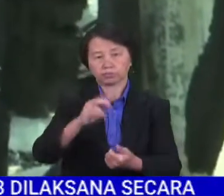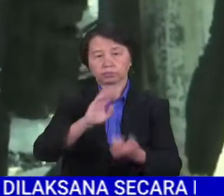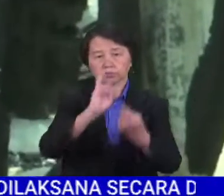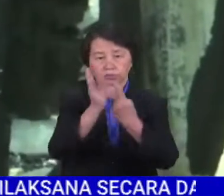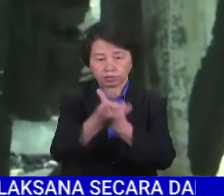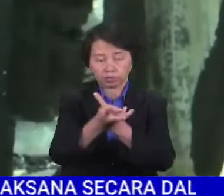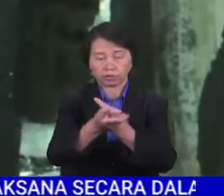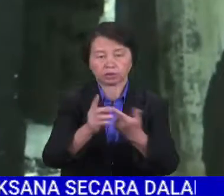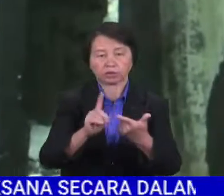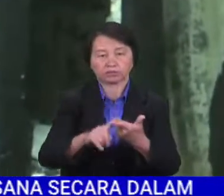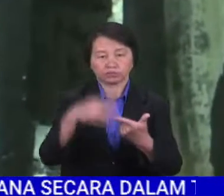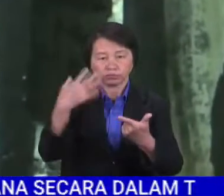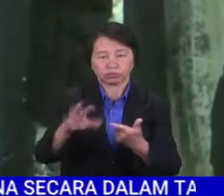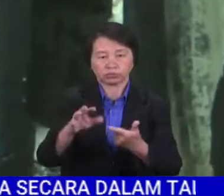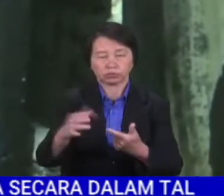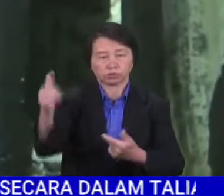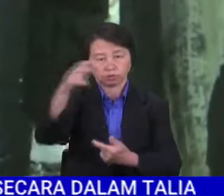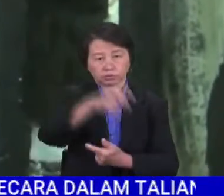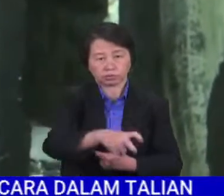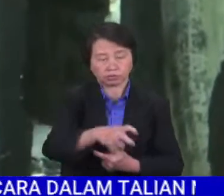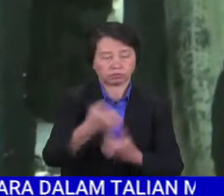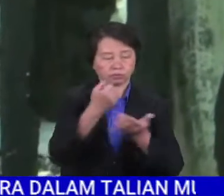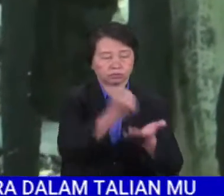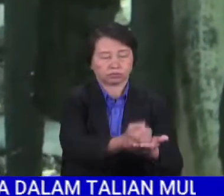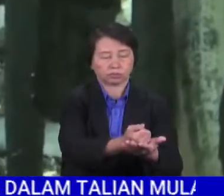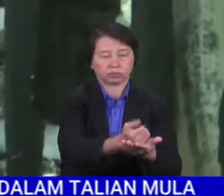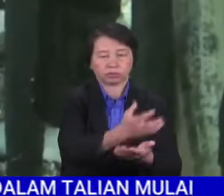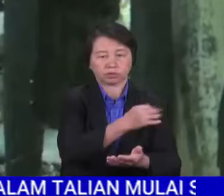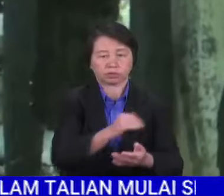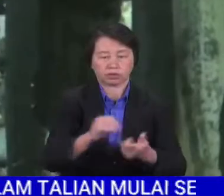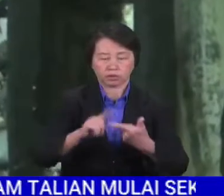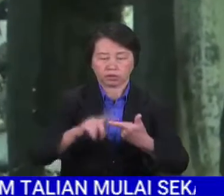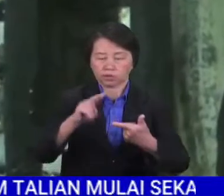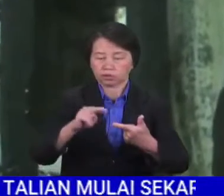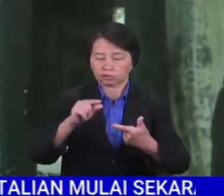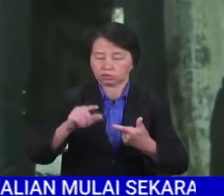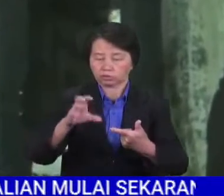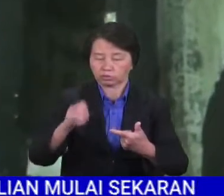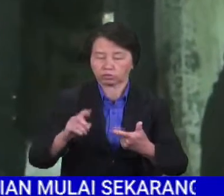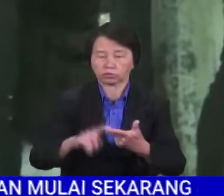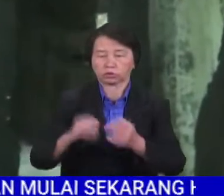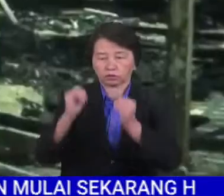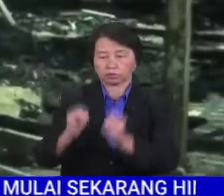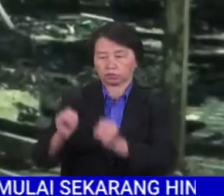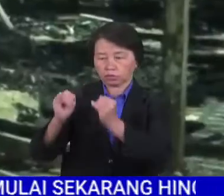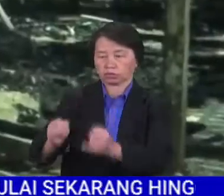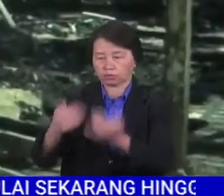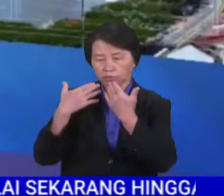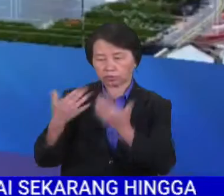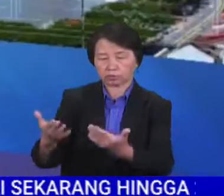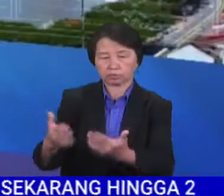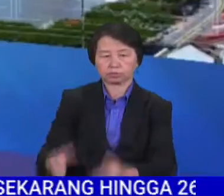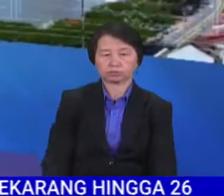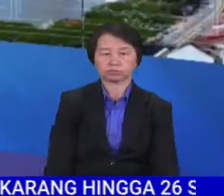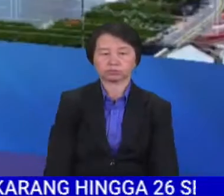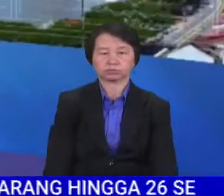kebajikan masyarakat yang telah turun Padang memberikan bantuan termasuk badan bukan kerajaannya dan orang perseorangan